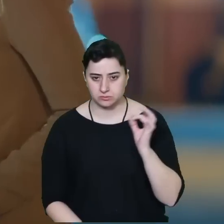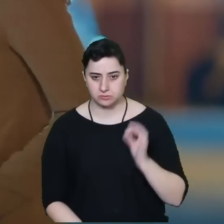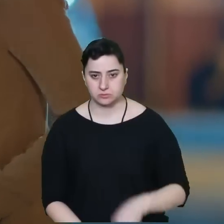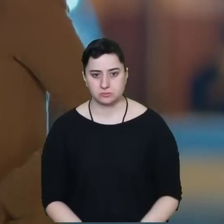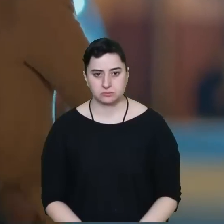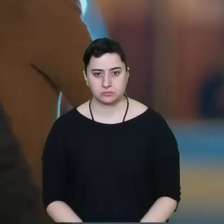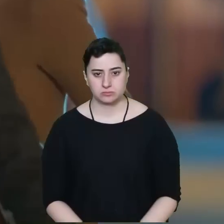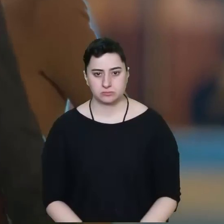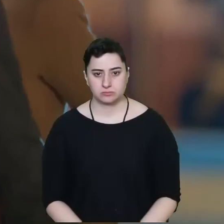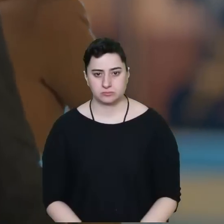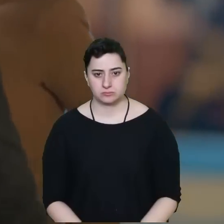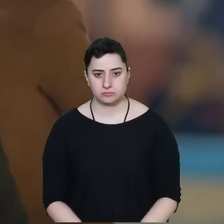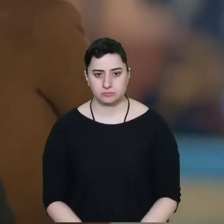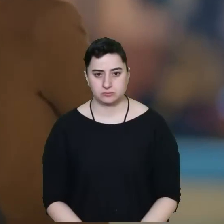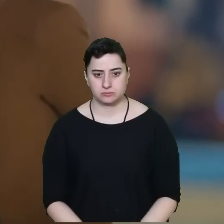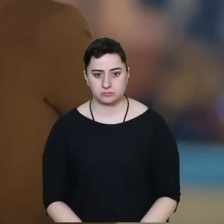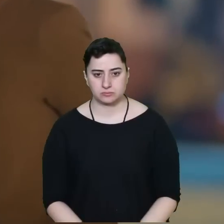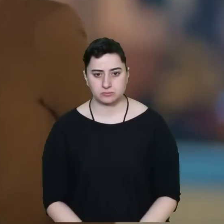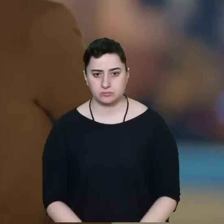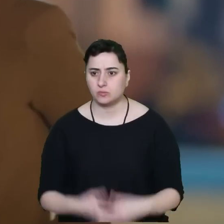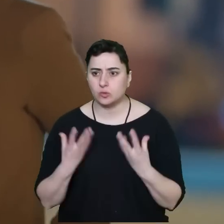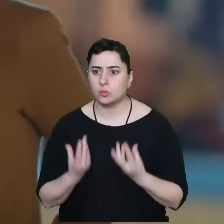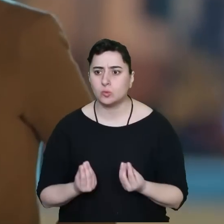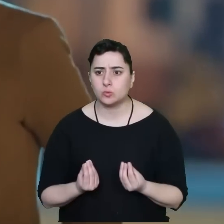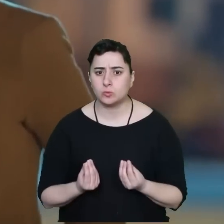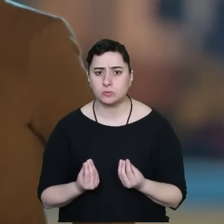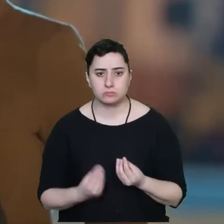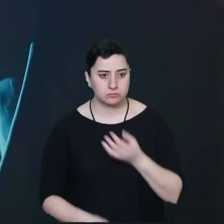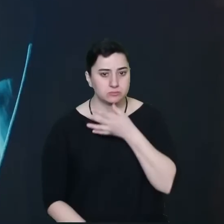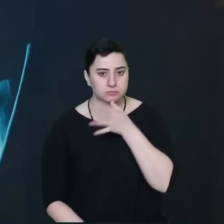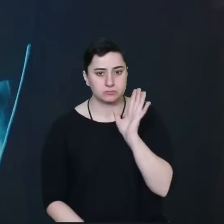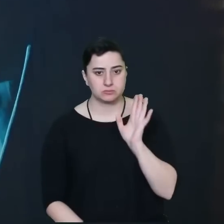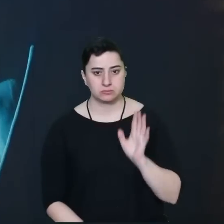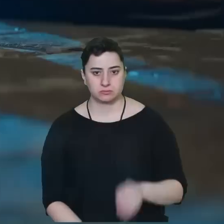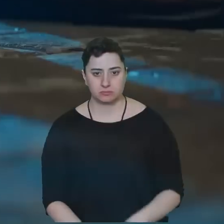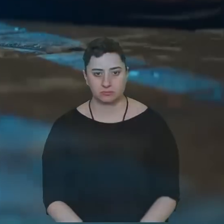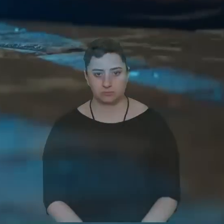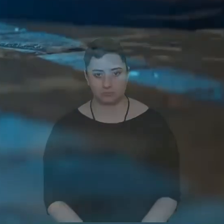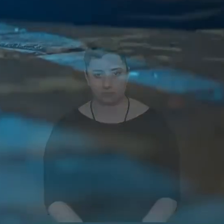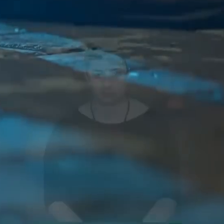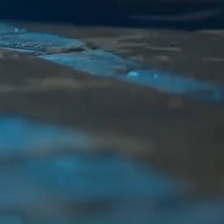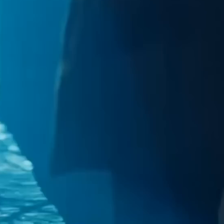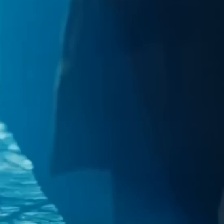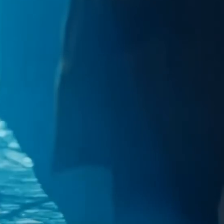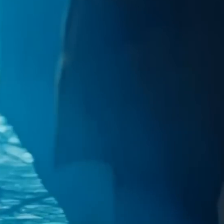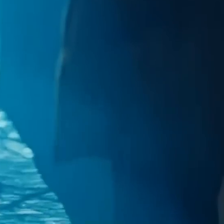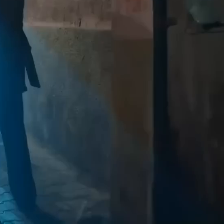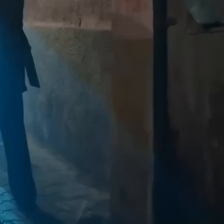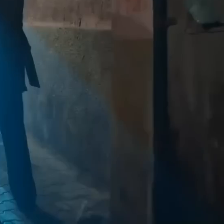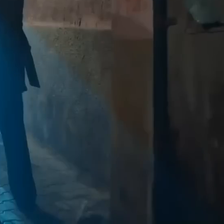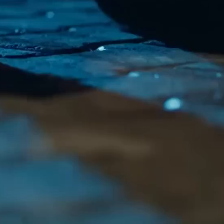Cahit Zehra'yı ardına çekip silah sesine döndüler. Ne oldu? Bilmiyorum. Adamın elinden